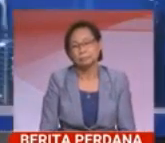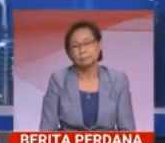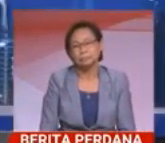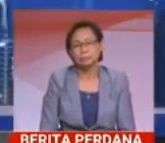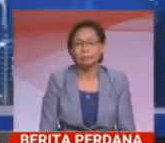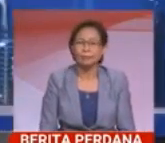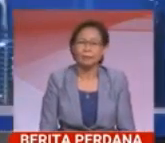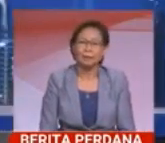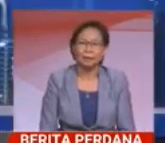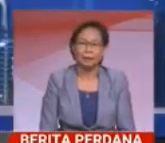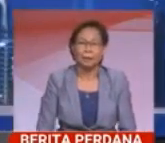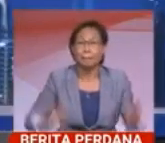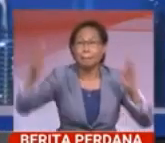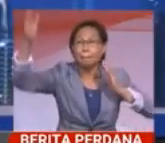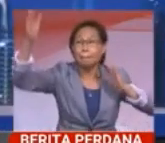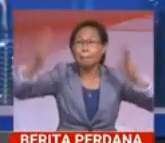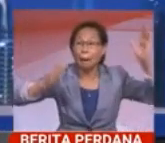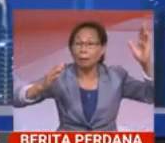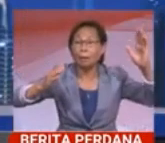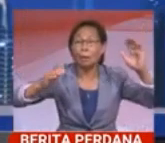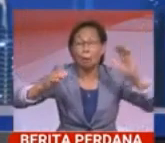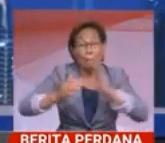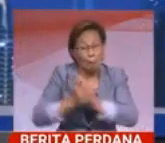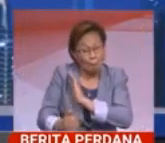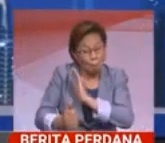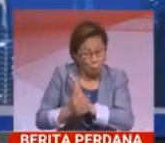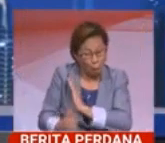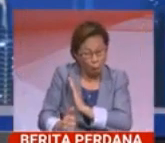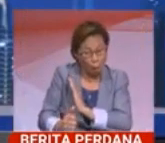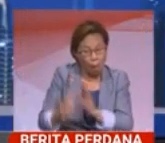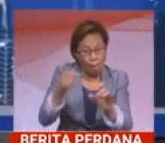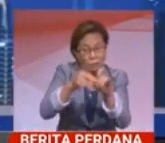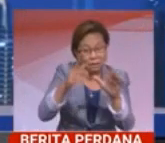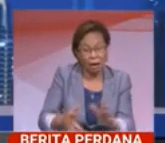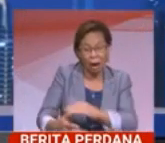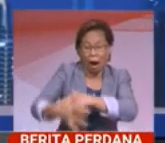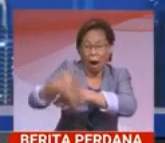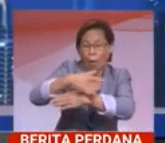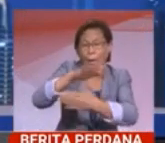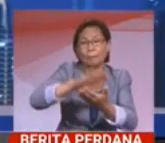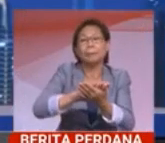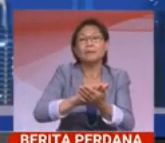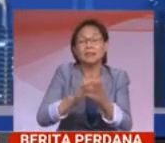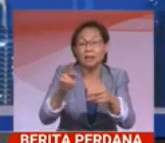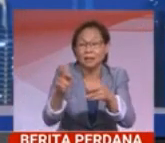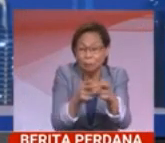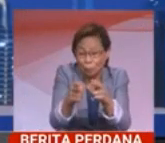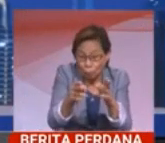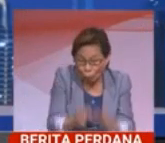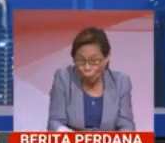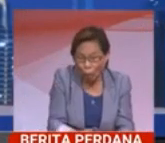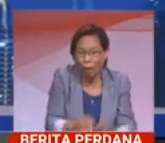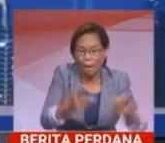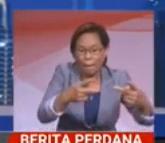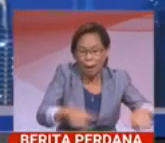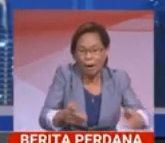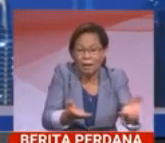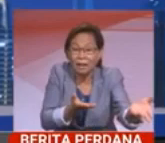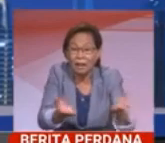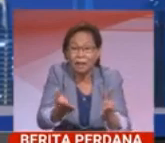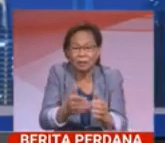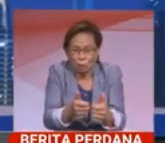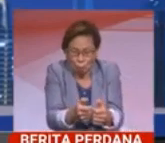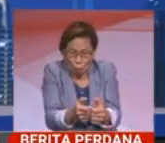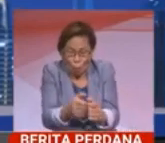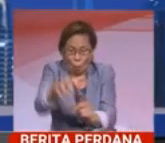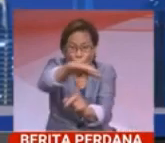hai please yang mempunyai potensi besar sebagai peserta awal dan menjadi pemain utama dalam pasaran primatron